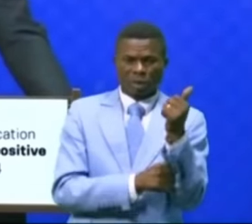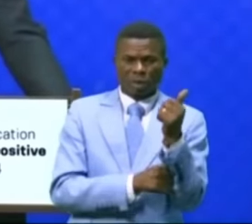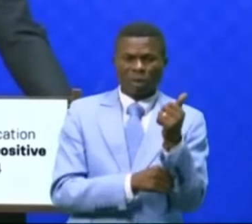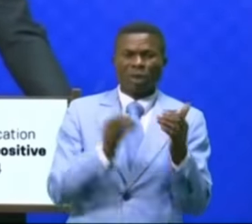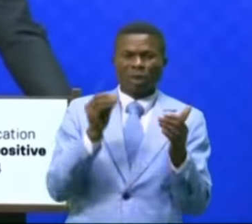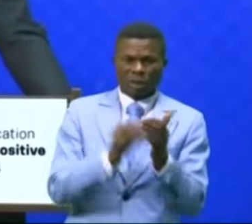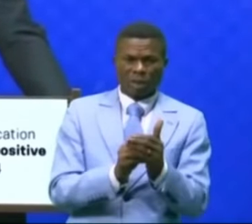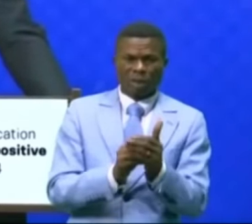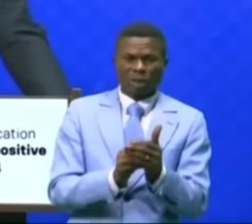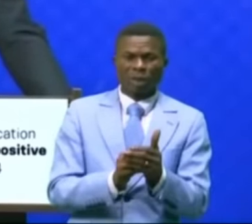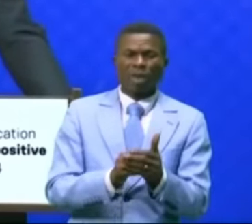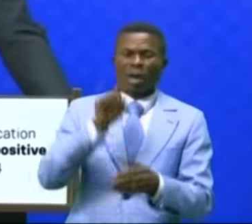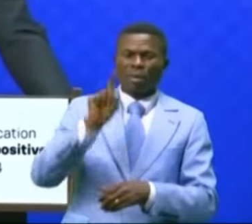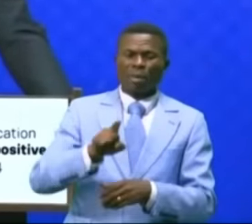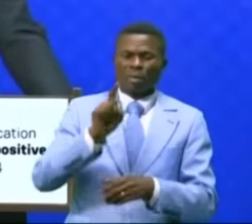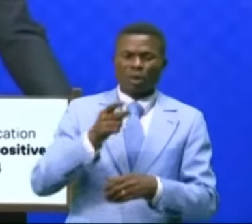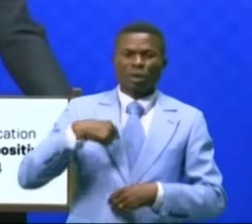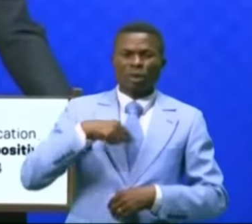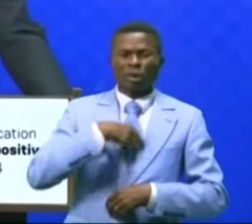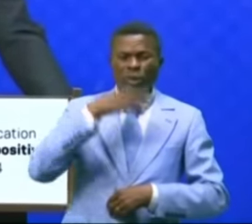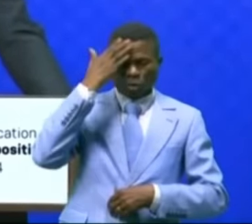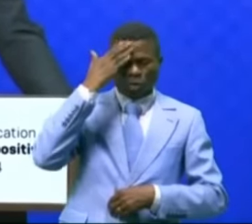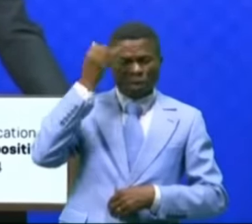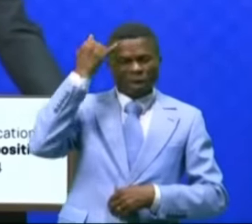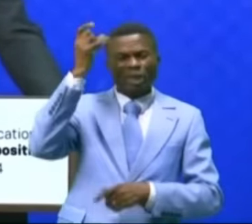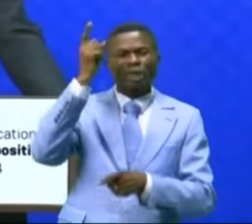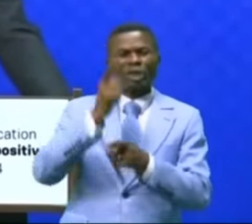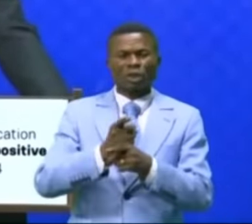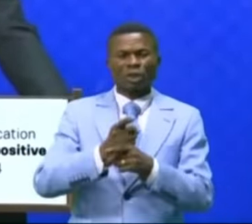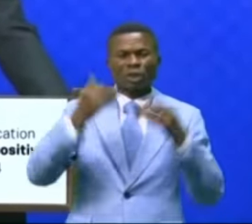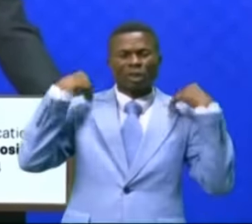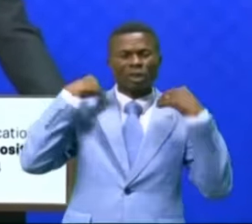et donc il y a un besoin pour nous de savoir ce que nous voulons